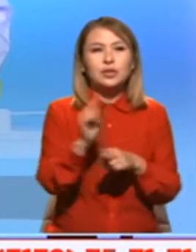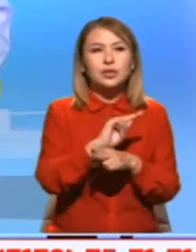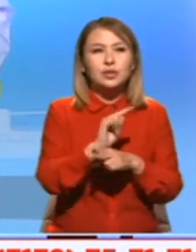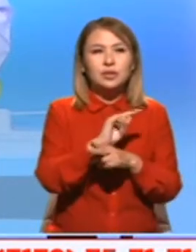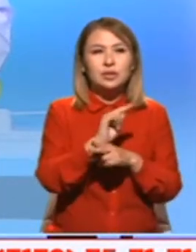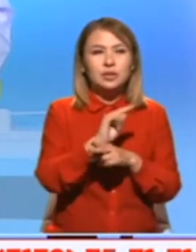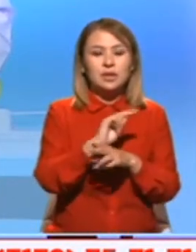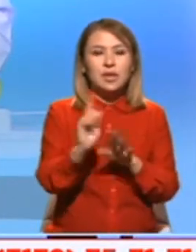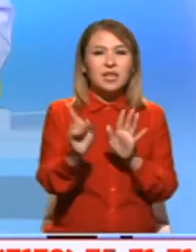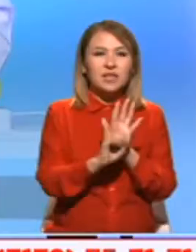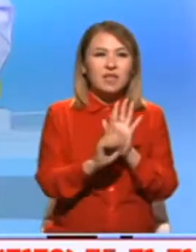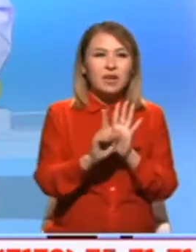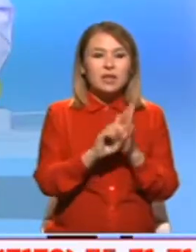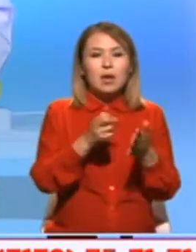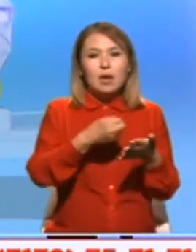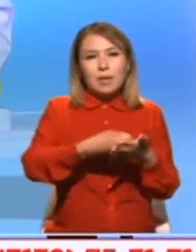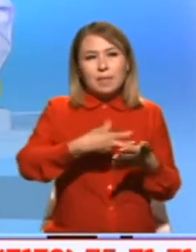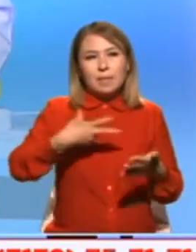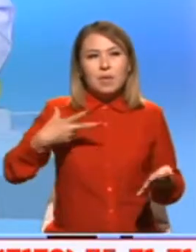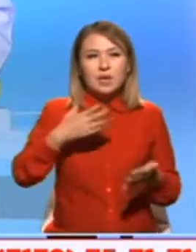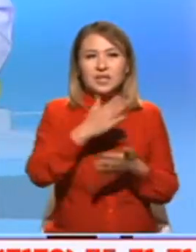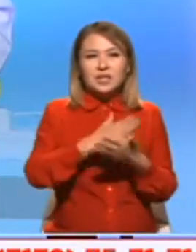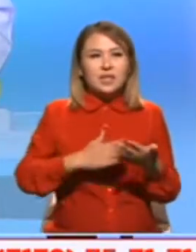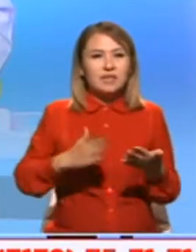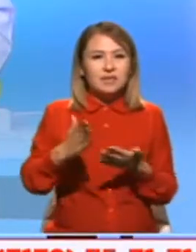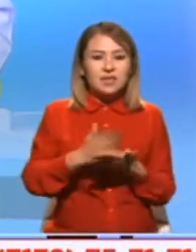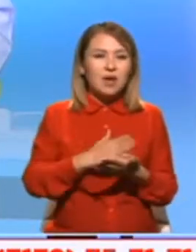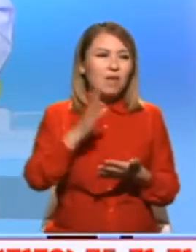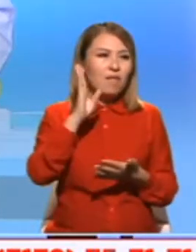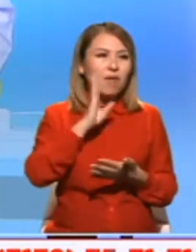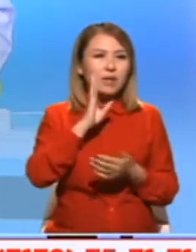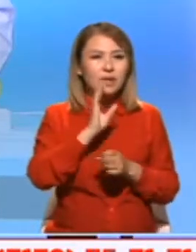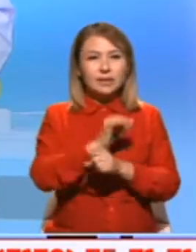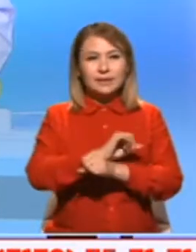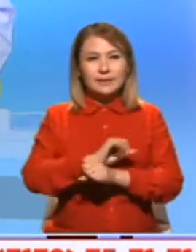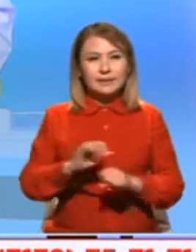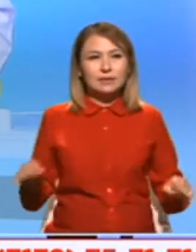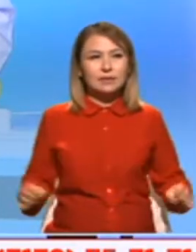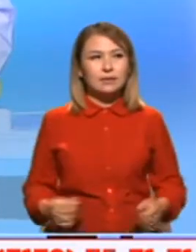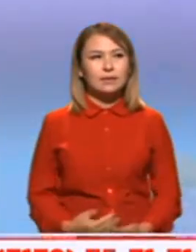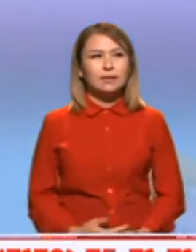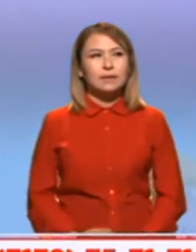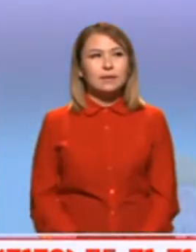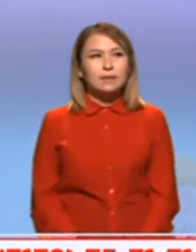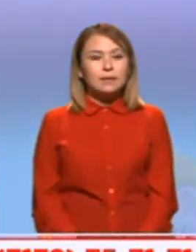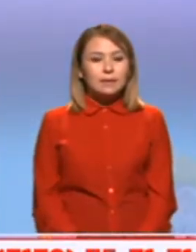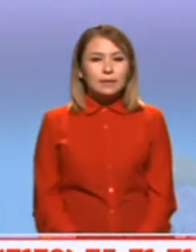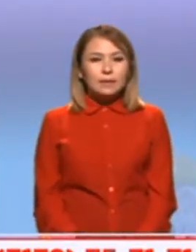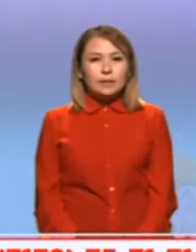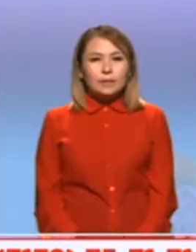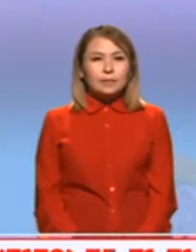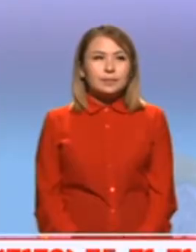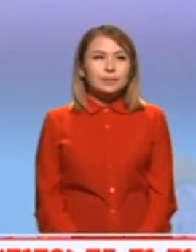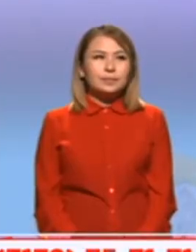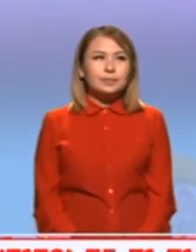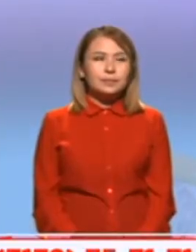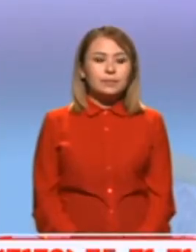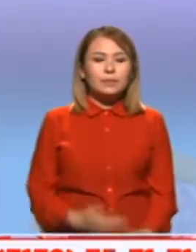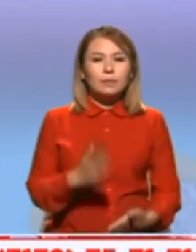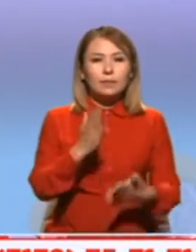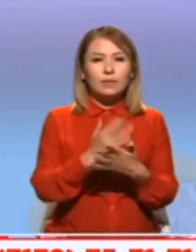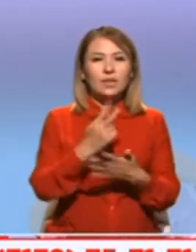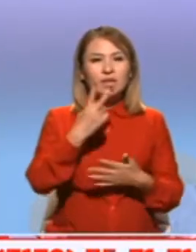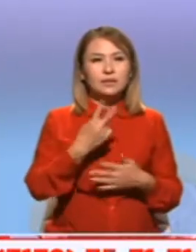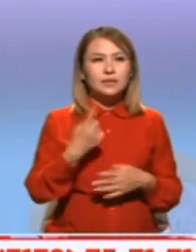почечная терапия дейді, яғни гемодиализ алатын пациенттер, олар мүлдем суды негізі шектеу керек. Гемодиализде 2-3 күн сайын баратын науқастар